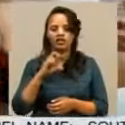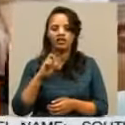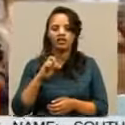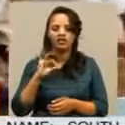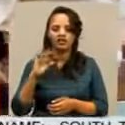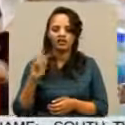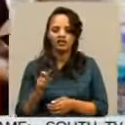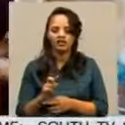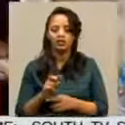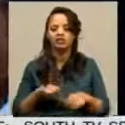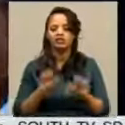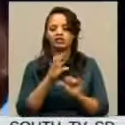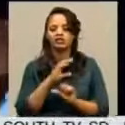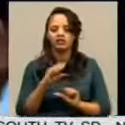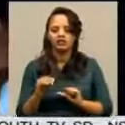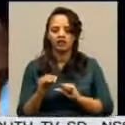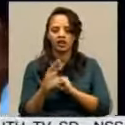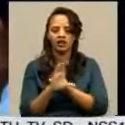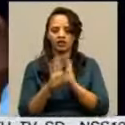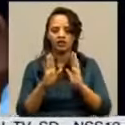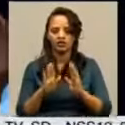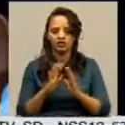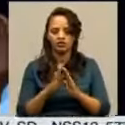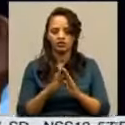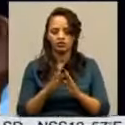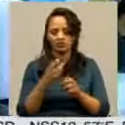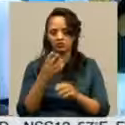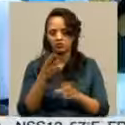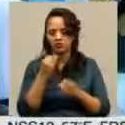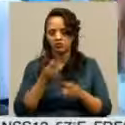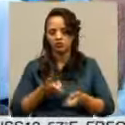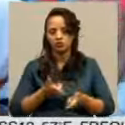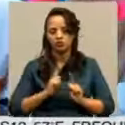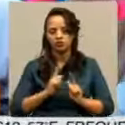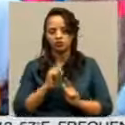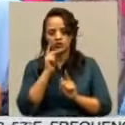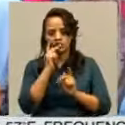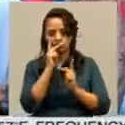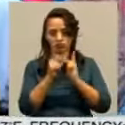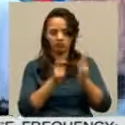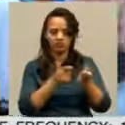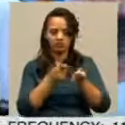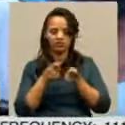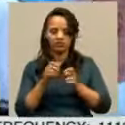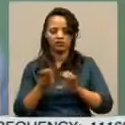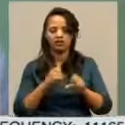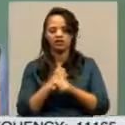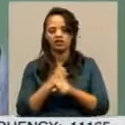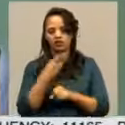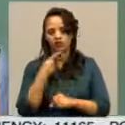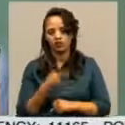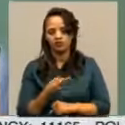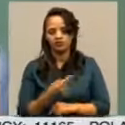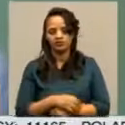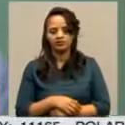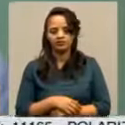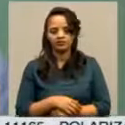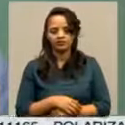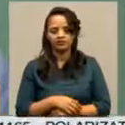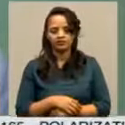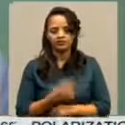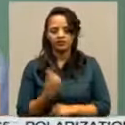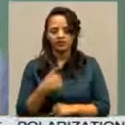አንትሮሽትን ለማስቀጠልና ሀገራዊ ገጽታ እንዲኖረው እንዲሁም የቱሪዝም ምንጭ ለማድረግ እንሰራለንም ብሏል። የእኛ ዓላማ እንደውም